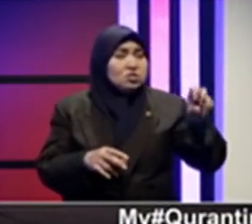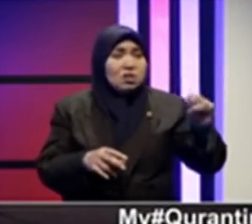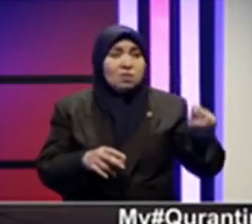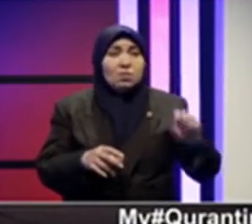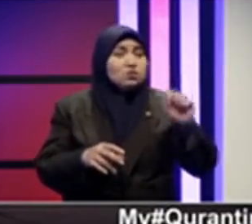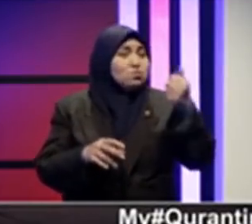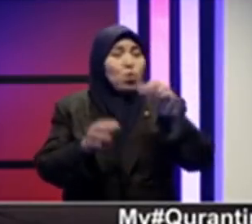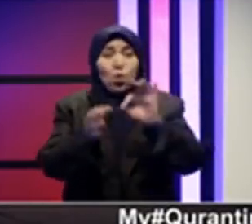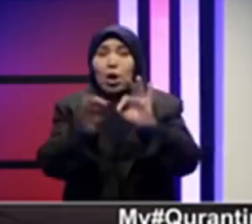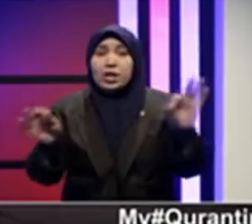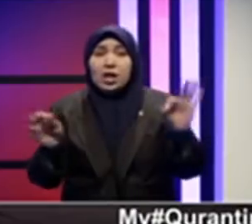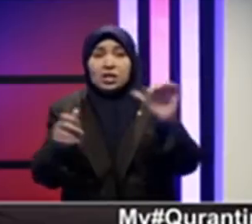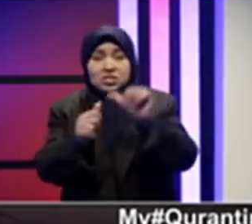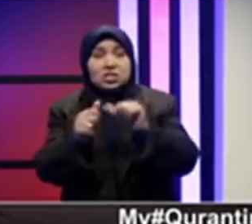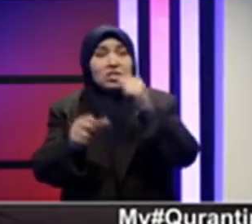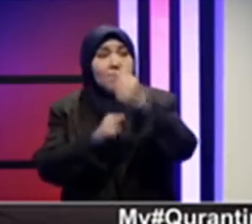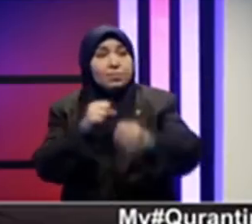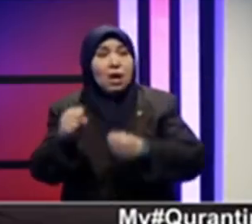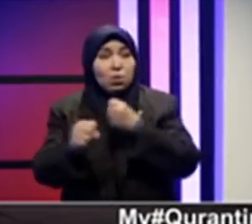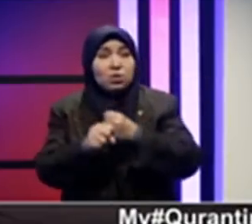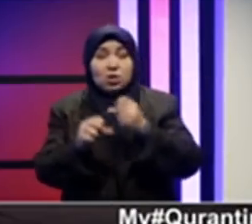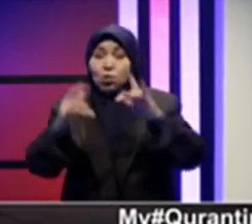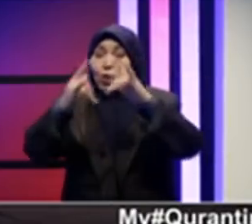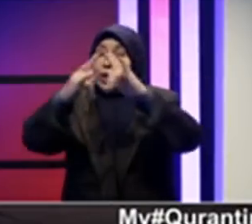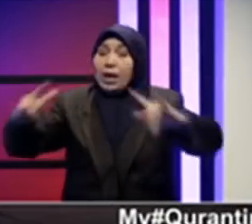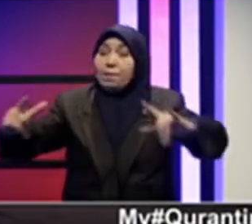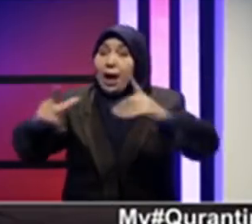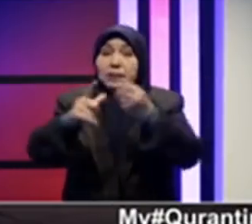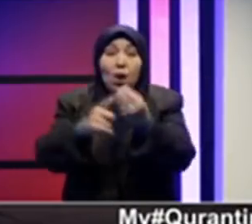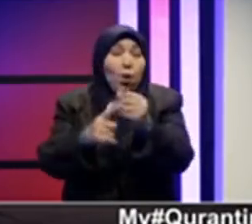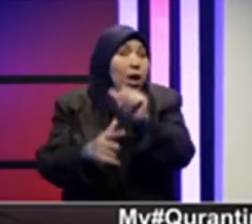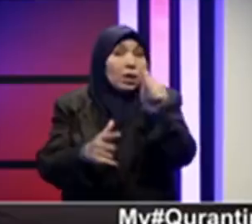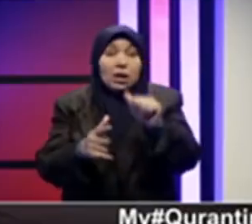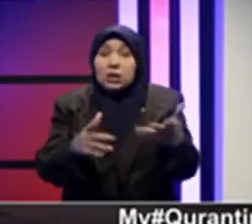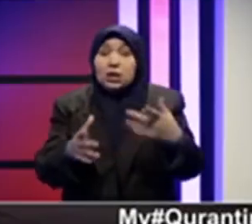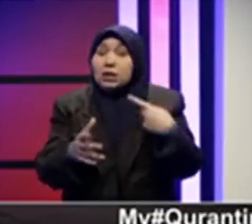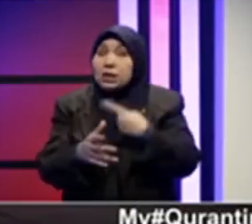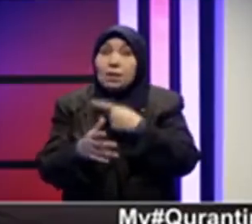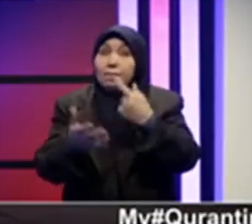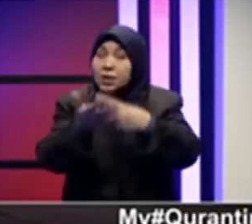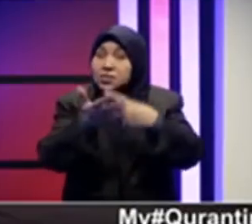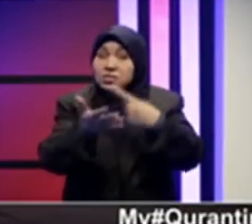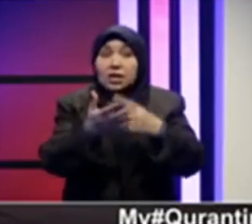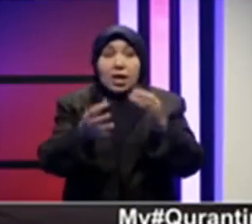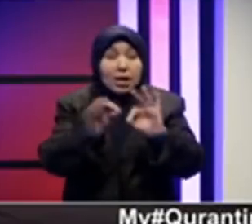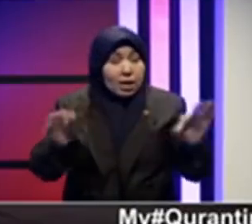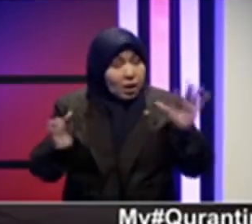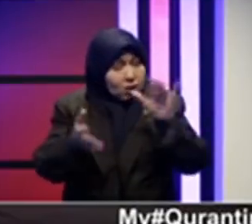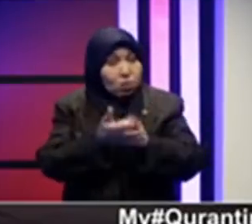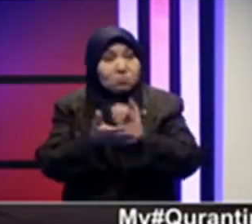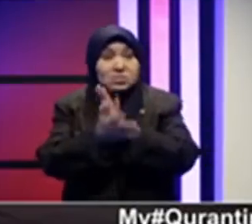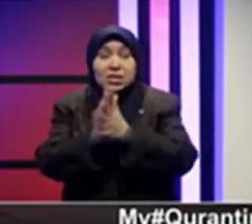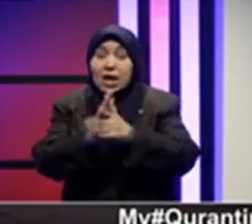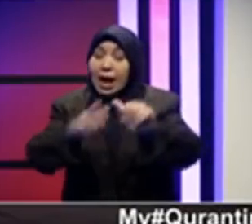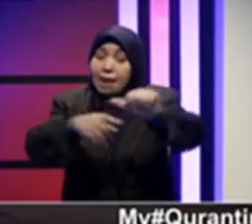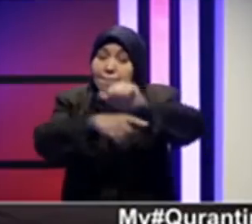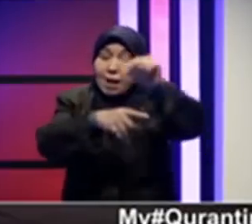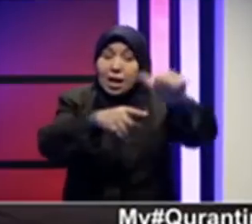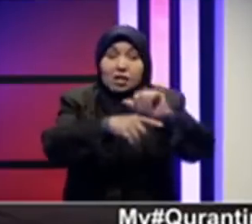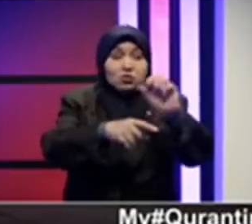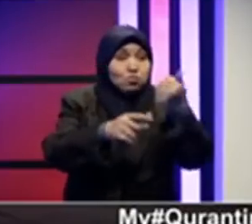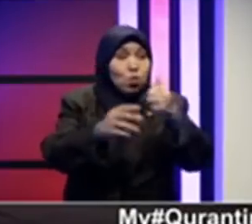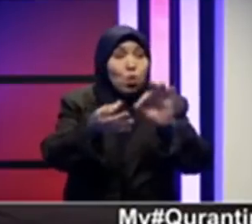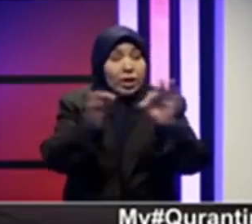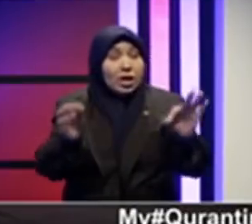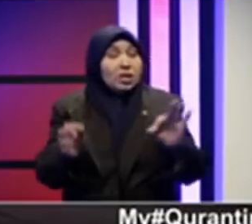10 ayat setiap tahun. Buat satu camp ke apa ke sebagainya untuk kita bincangkan, dan ayat itulah yang dijadikan sebagai amalan, 10 ayat